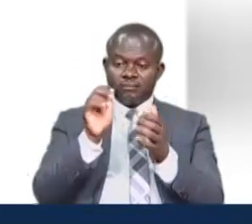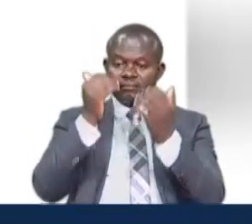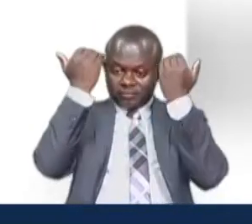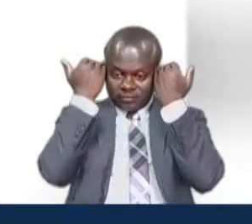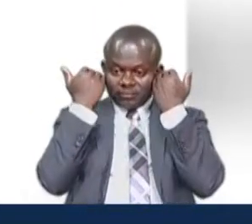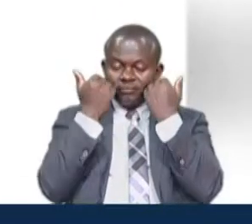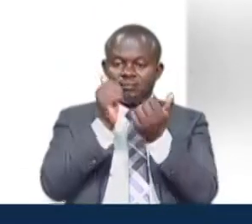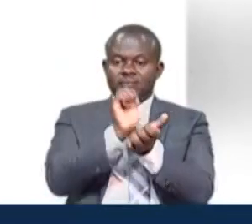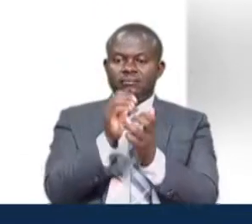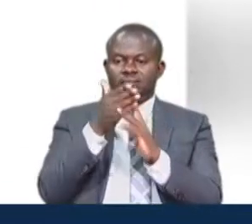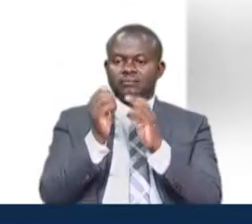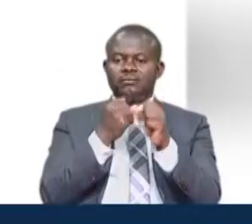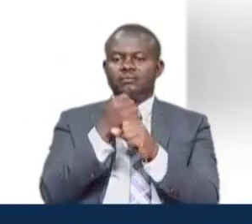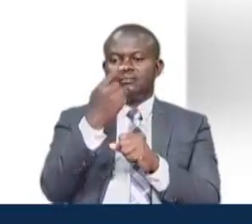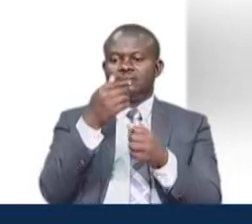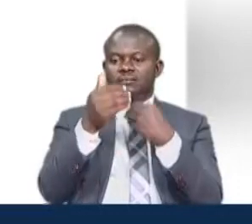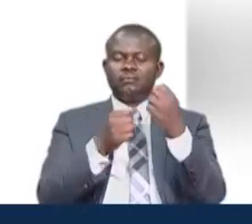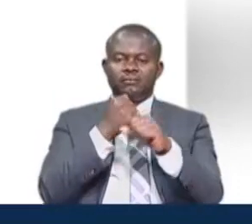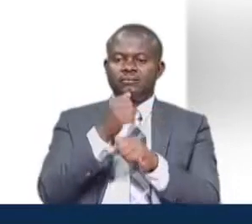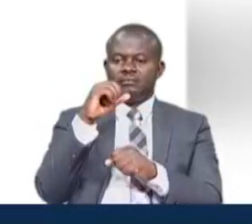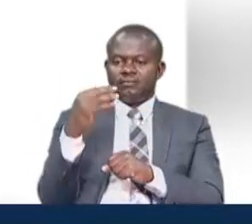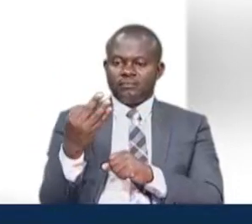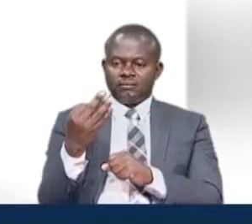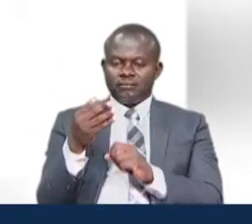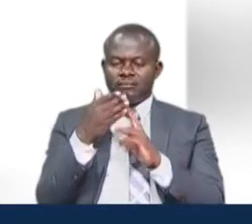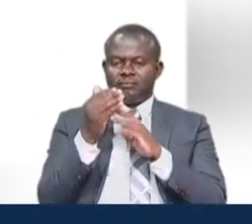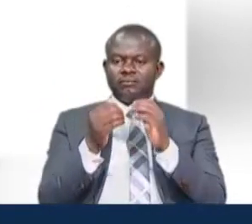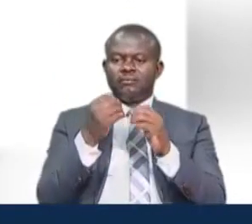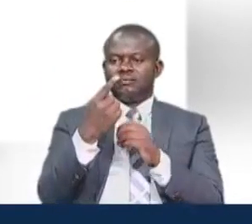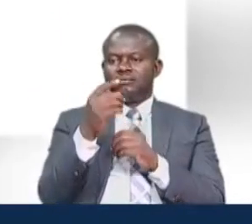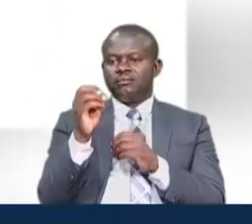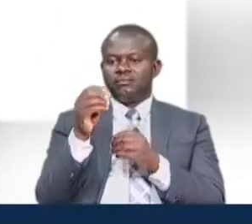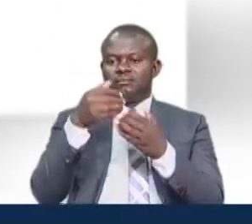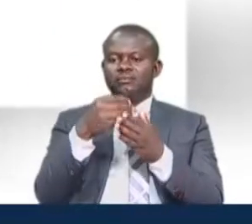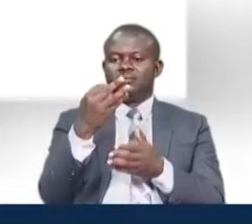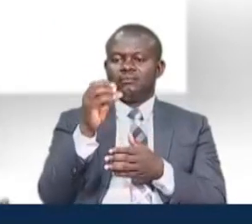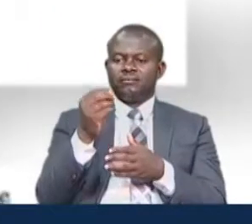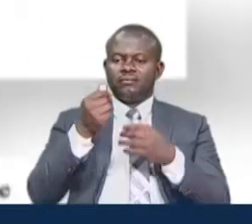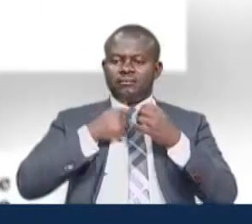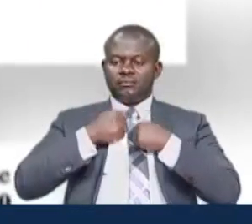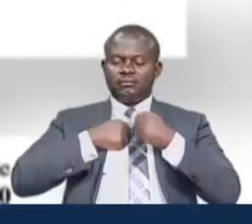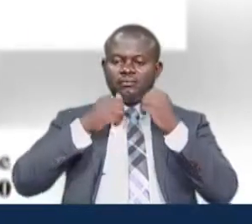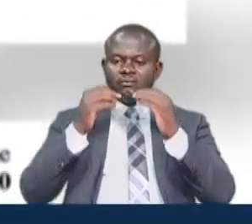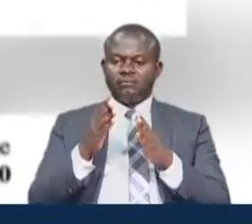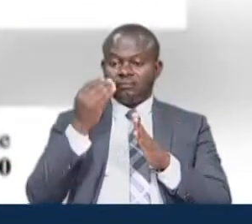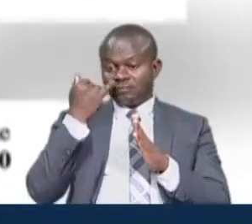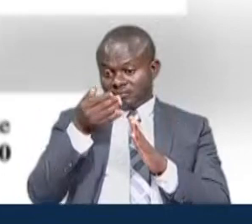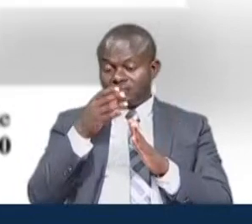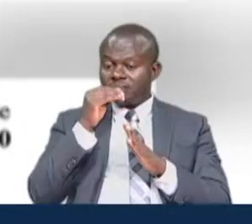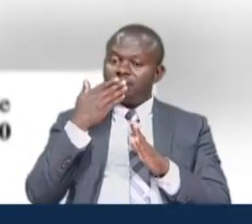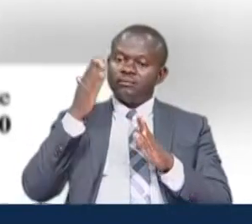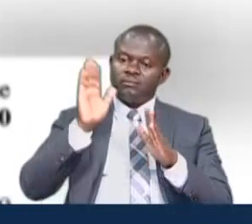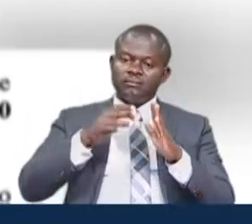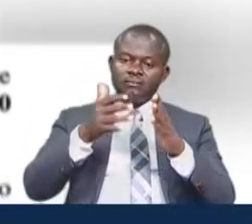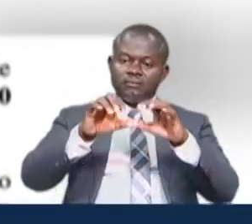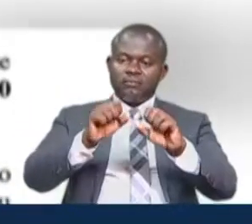ahanishwa igifungo kiri hagati y'umwaka umwe n'imyaka itatu n'ihazabu iri hagati y'100,000 to 300,000 by'amafaranga y'u Rwanda. Iyo ukangisha undi kumusebya afashwe